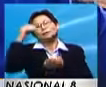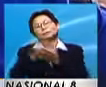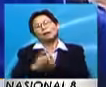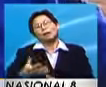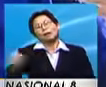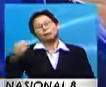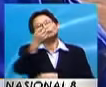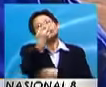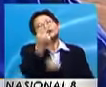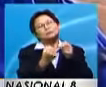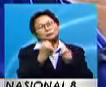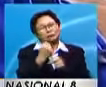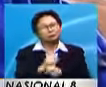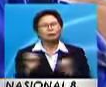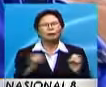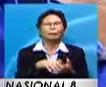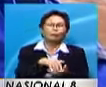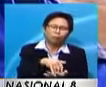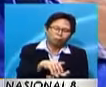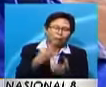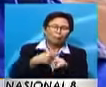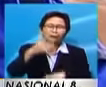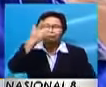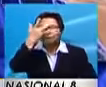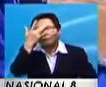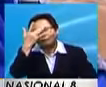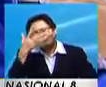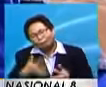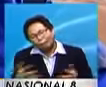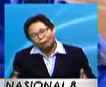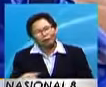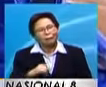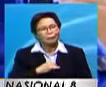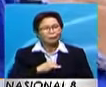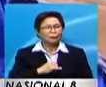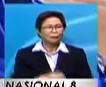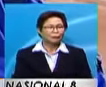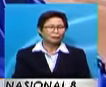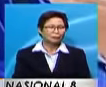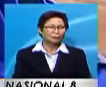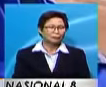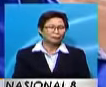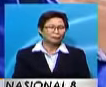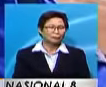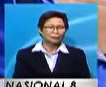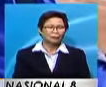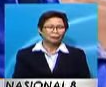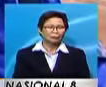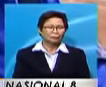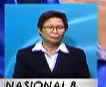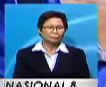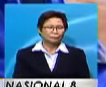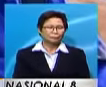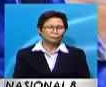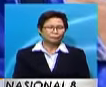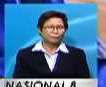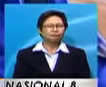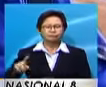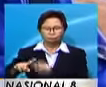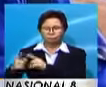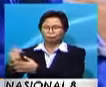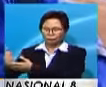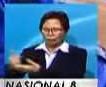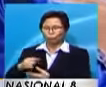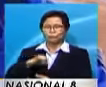saya taqdir Dayu payah tapi pakai sayur Nuryanto meninggal sewa nangis dia yang bantu saya